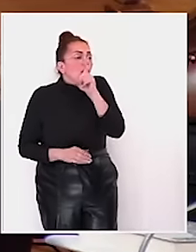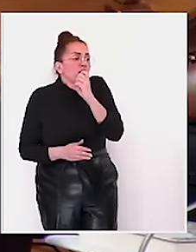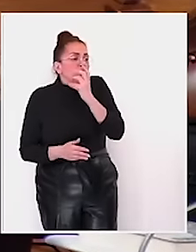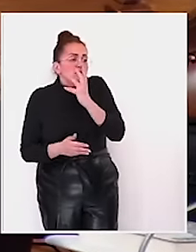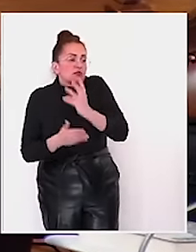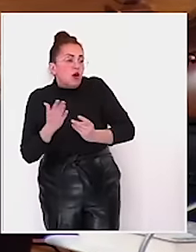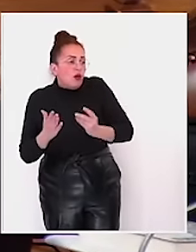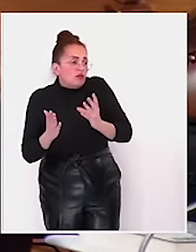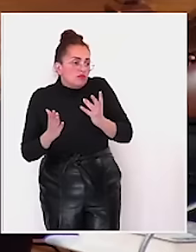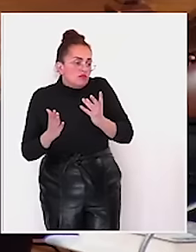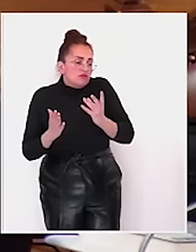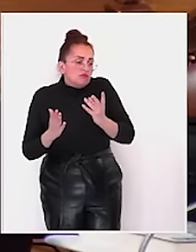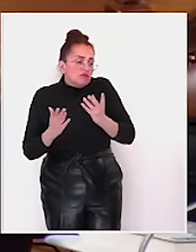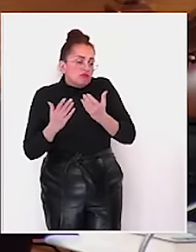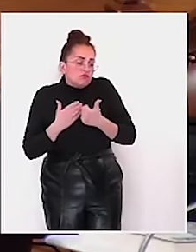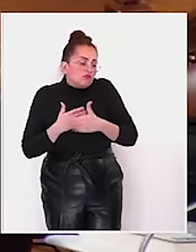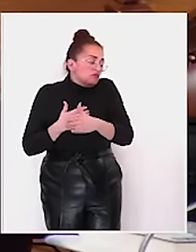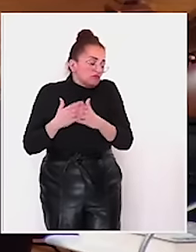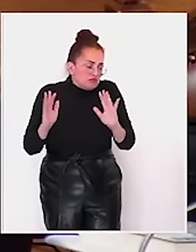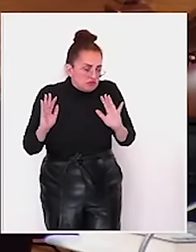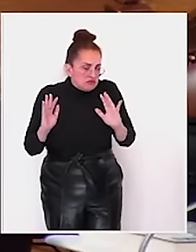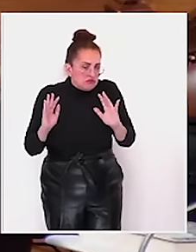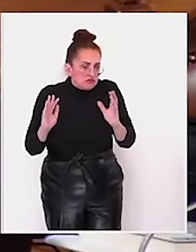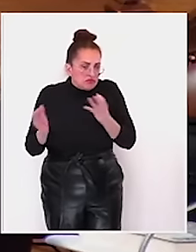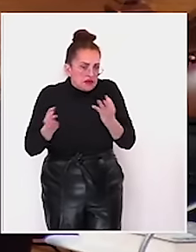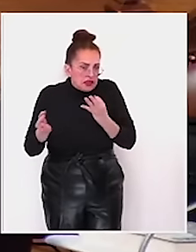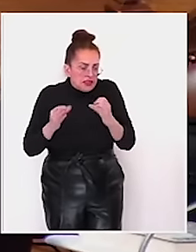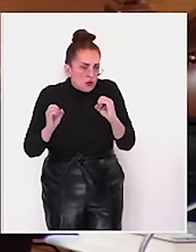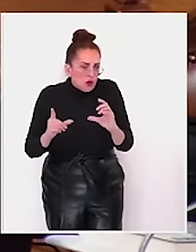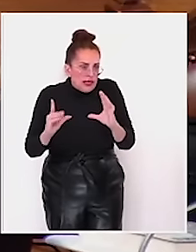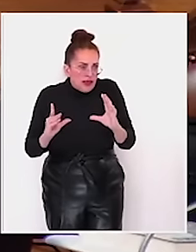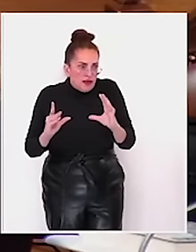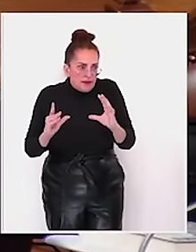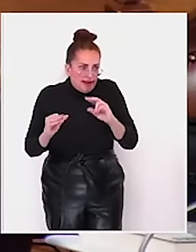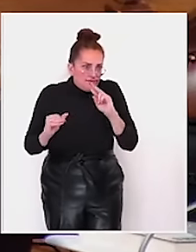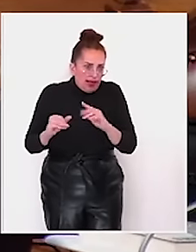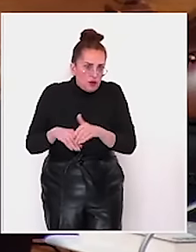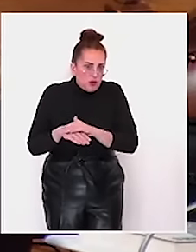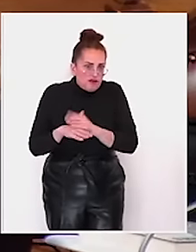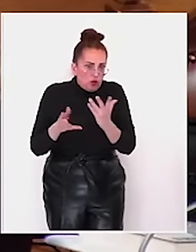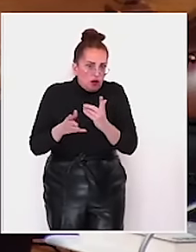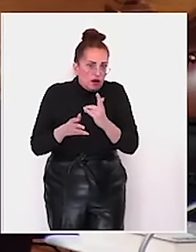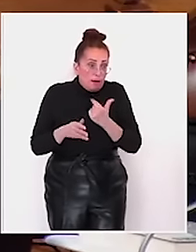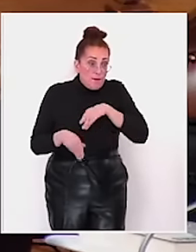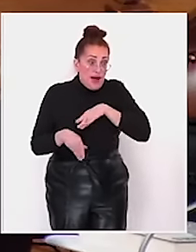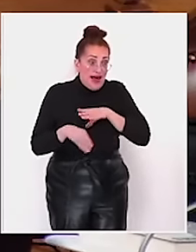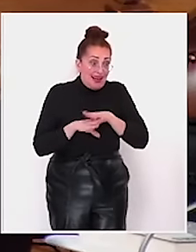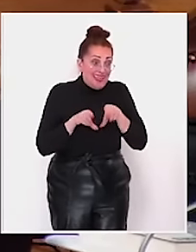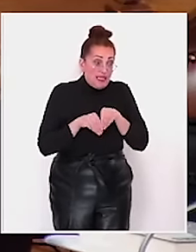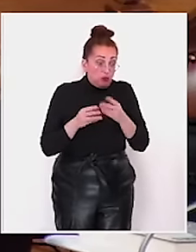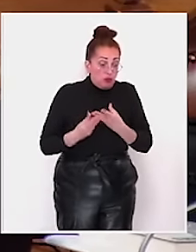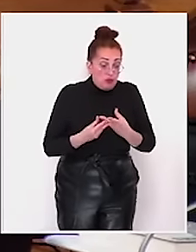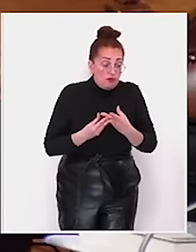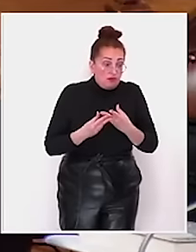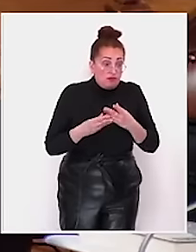tout le monde pense qu'il va y avoir, en tout cas le problème auquel on est confronté, est lié aussi quand même à la densification de la population. Et ça serait bien aussi de faire le lien.